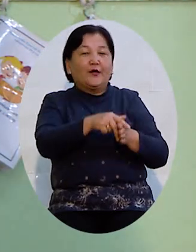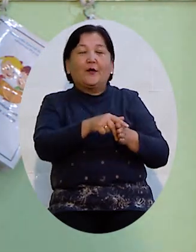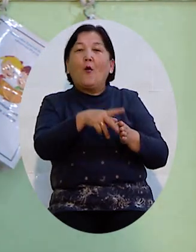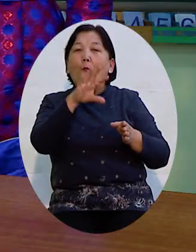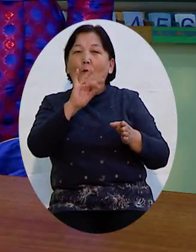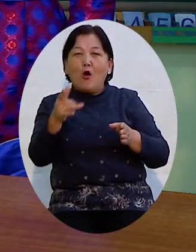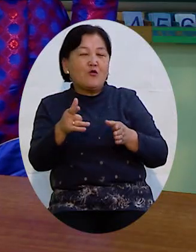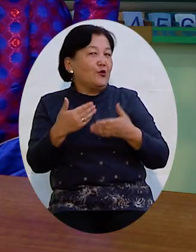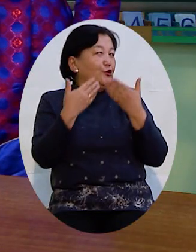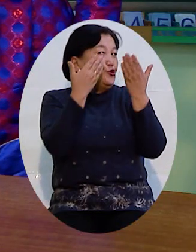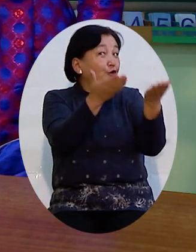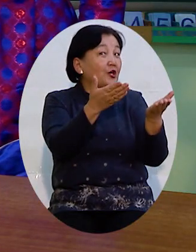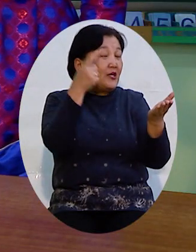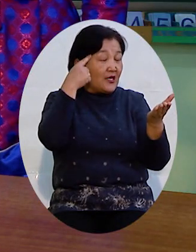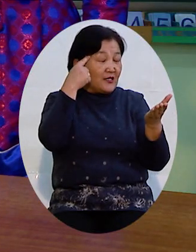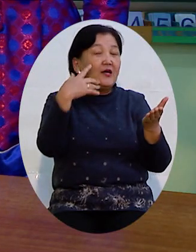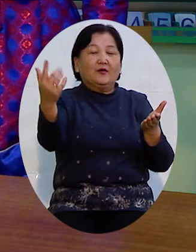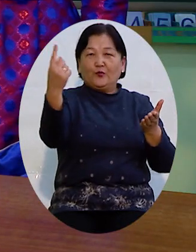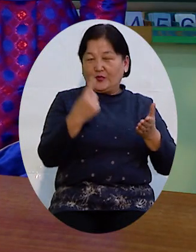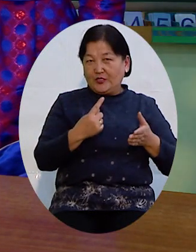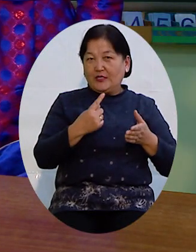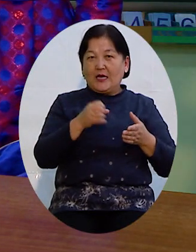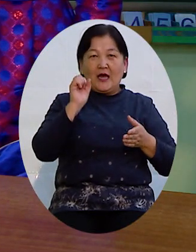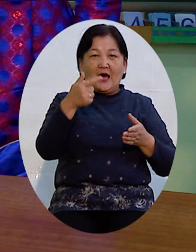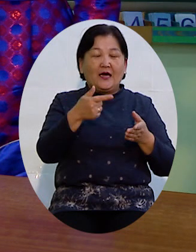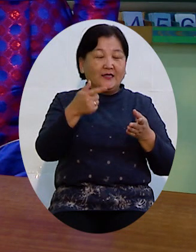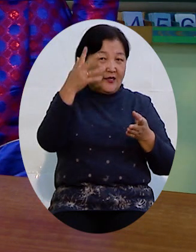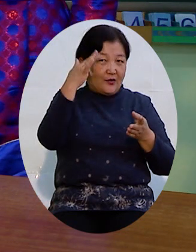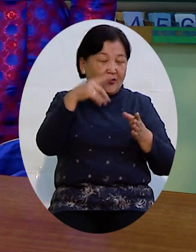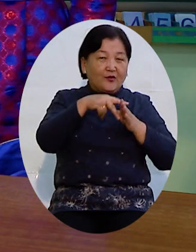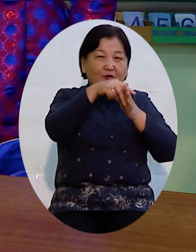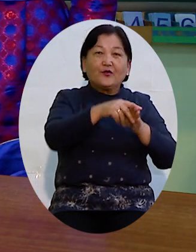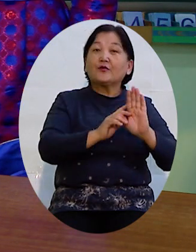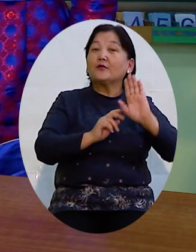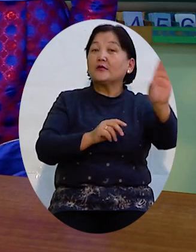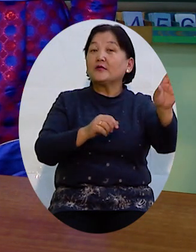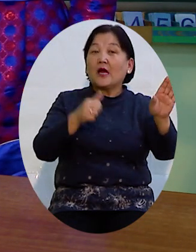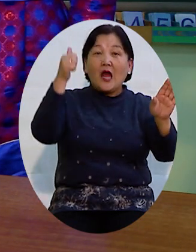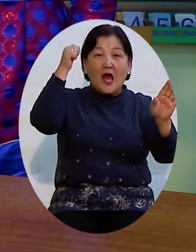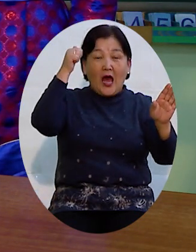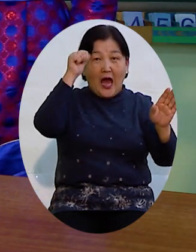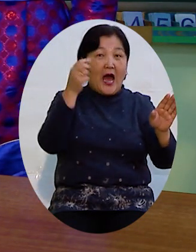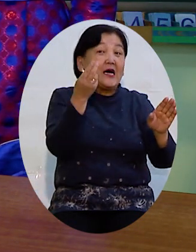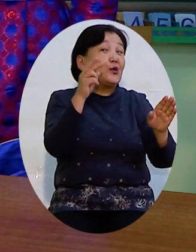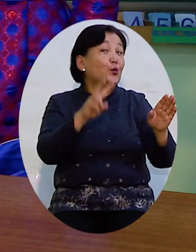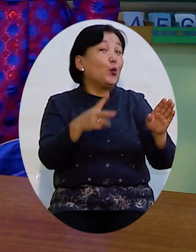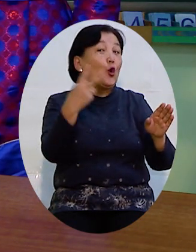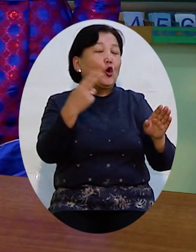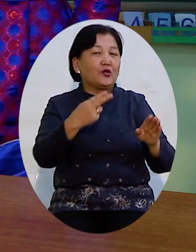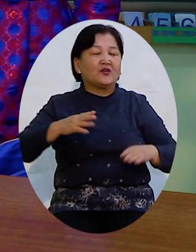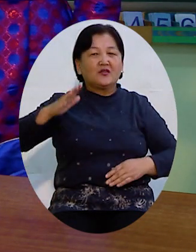өглөө. Агт хөдлөгд хитгэн хонтол. Ах дүү хоёр харамч хоёулт